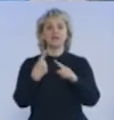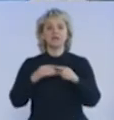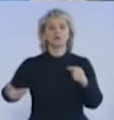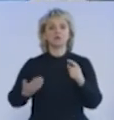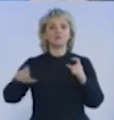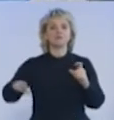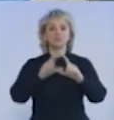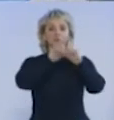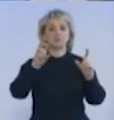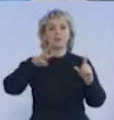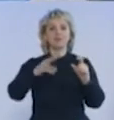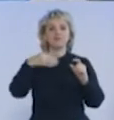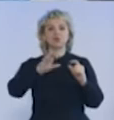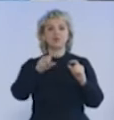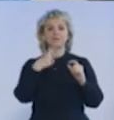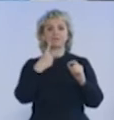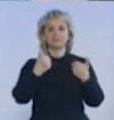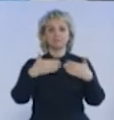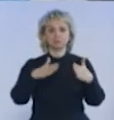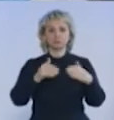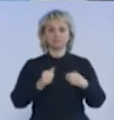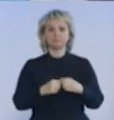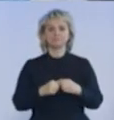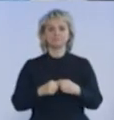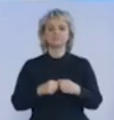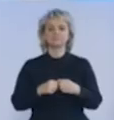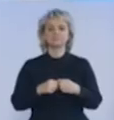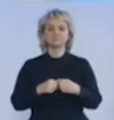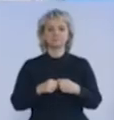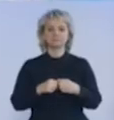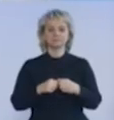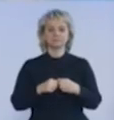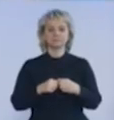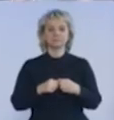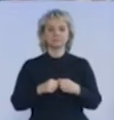Здравствуйте, это новости на Дону, в студии Мария Филинкова. Смотрите в выпуске.